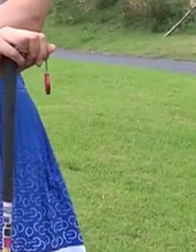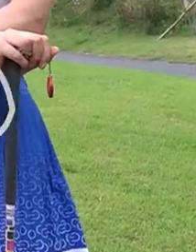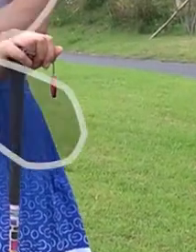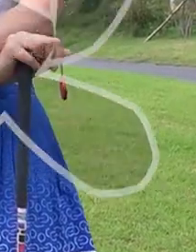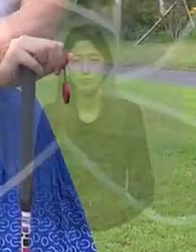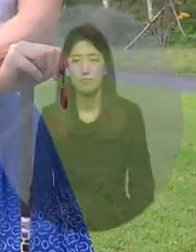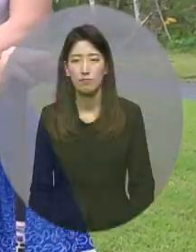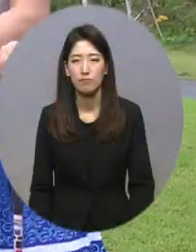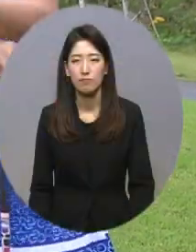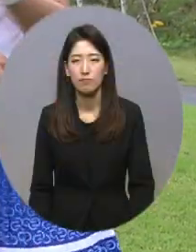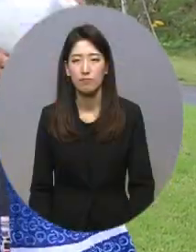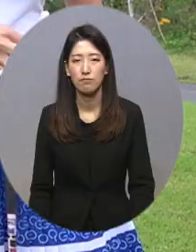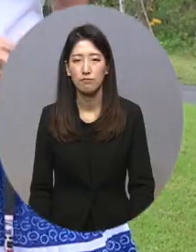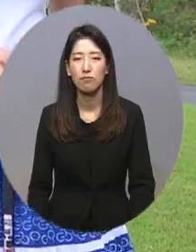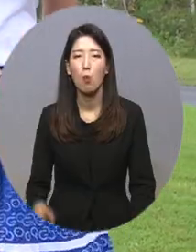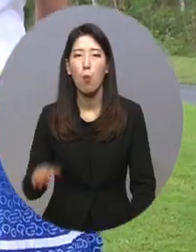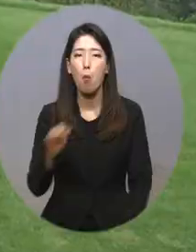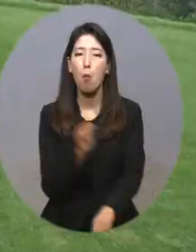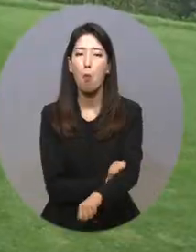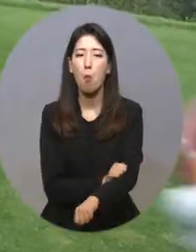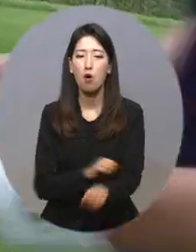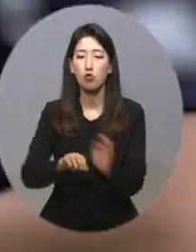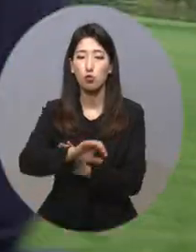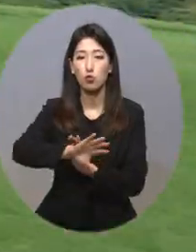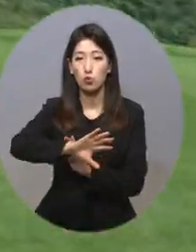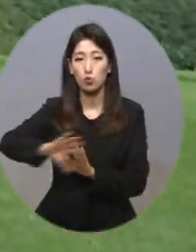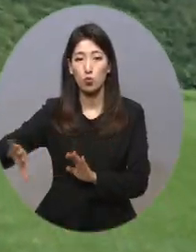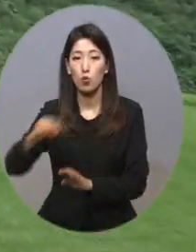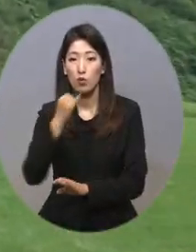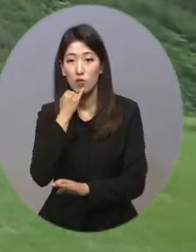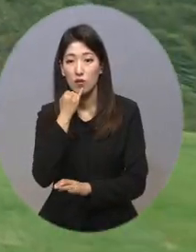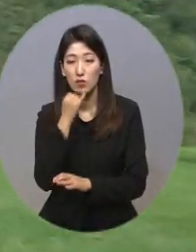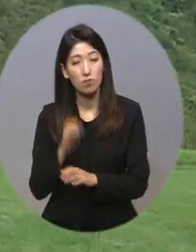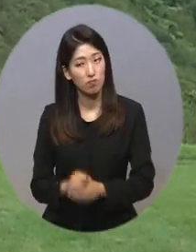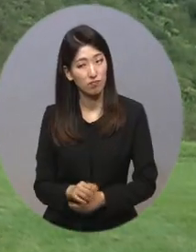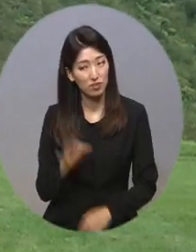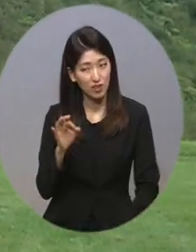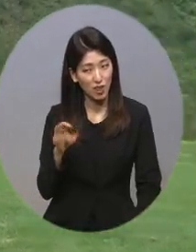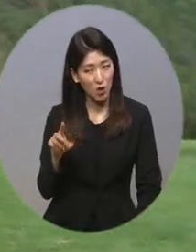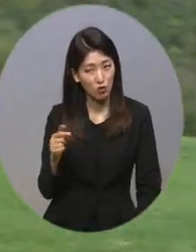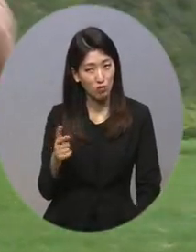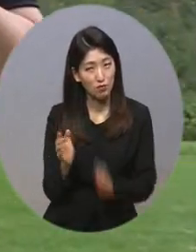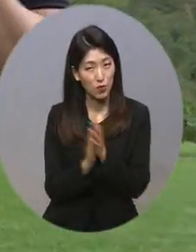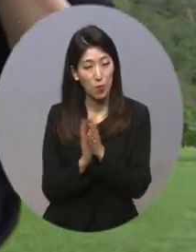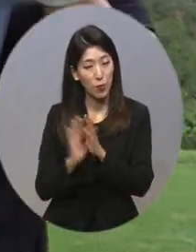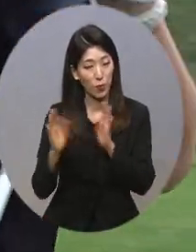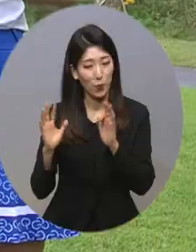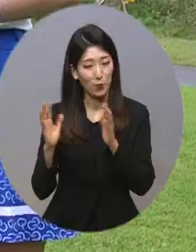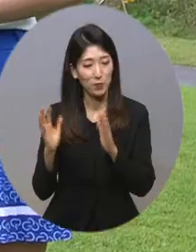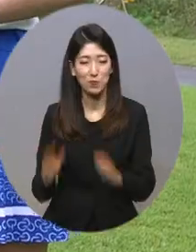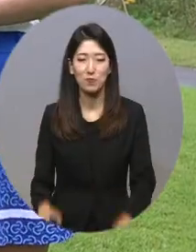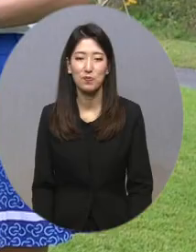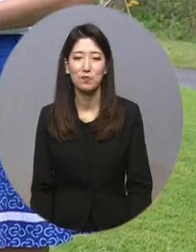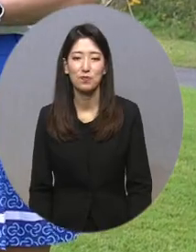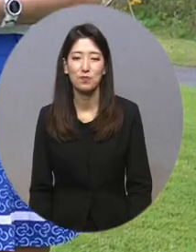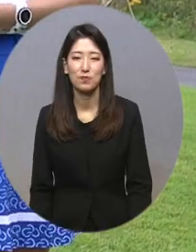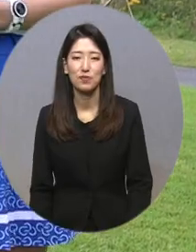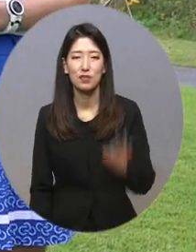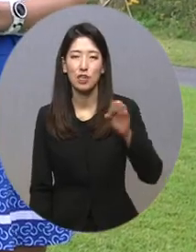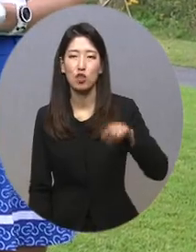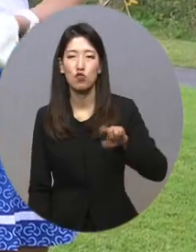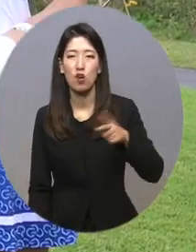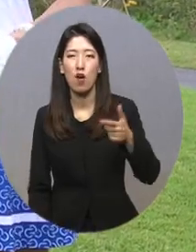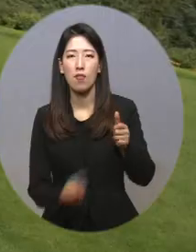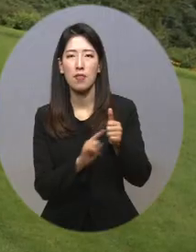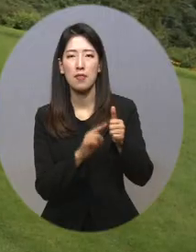굿샷! 넓어. 잘한다. 영훈아. 브라보! 브라보! 이제 우관이 오빠만 잘하면